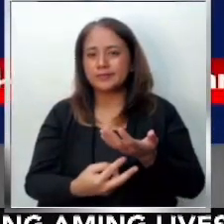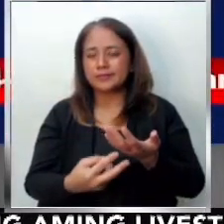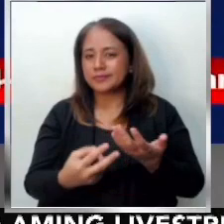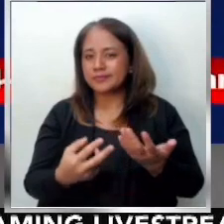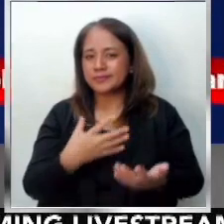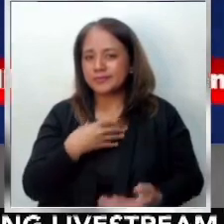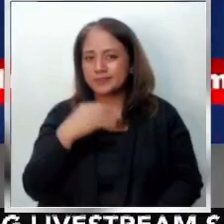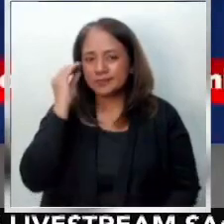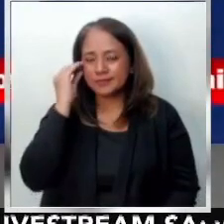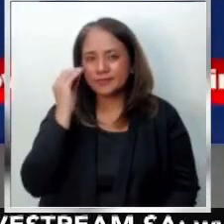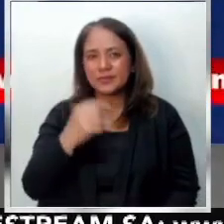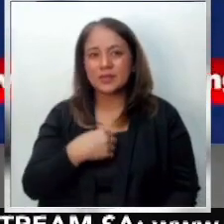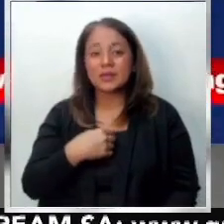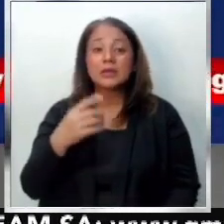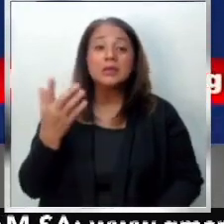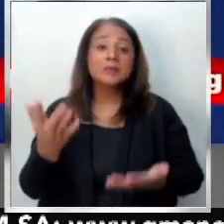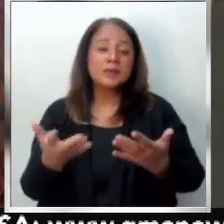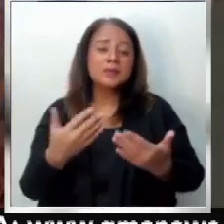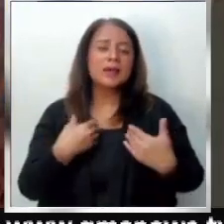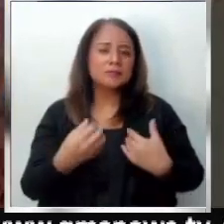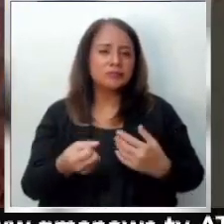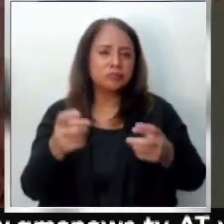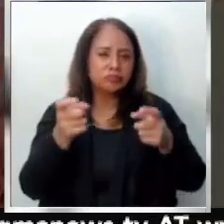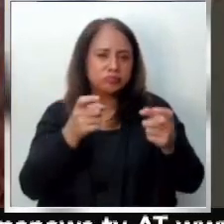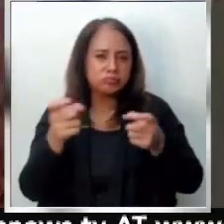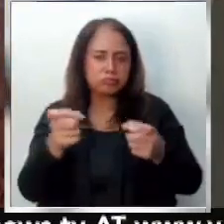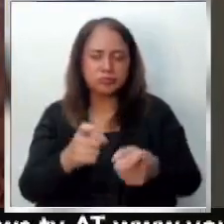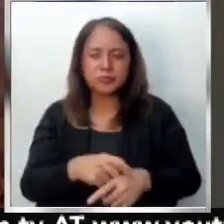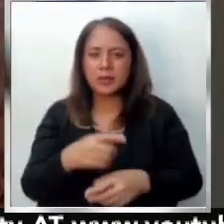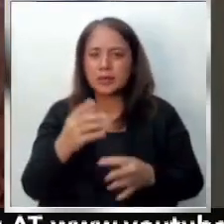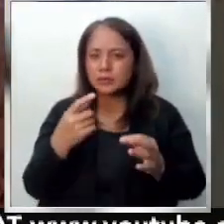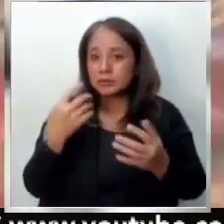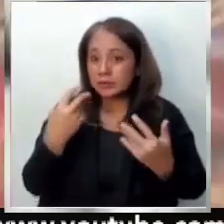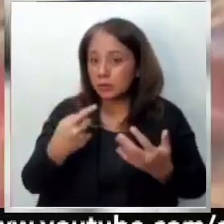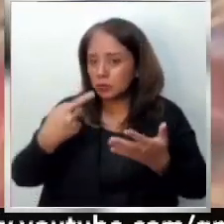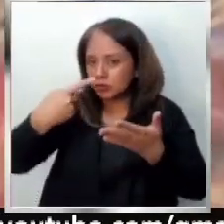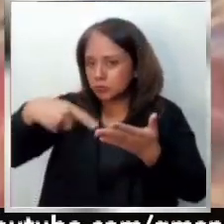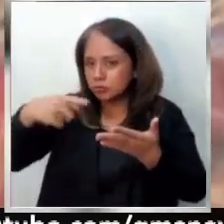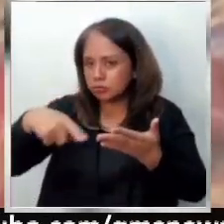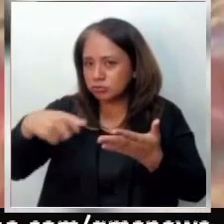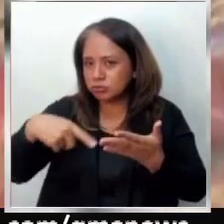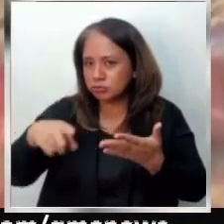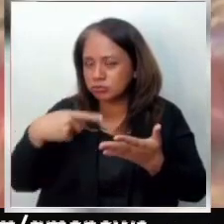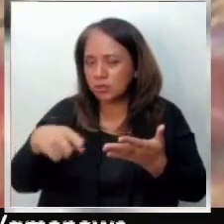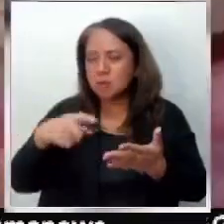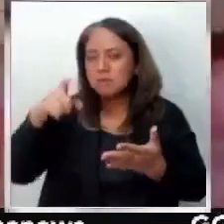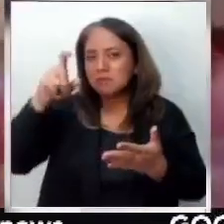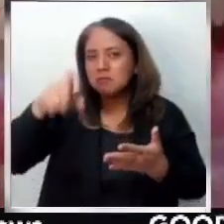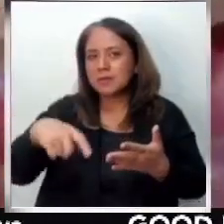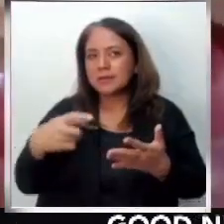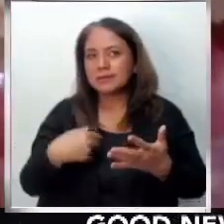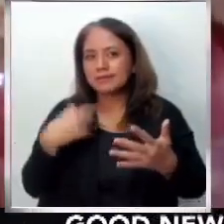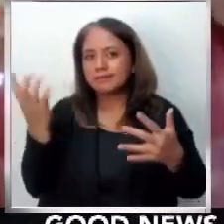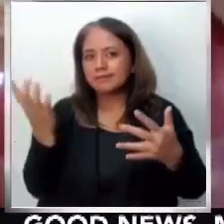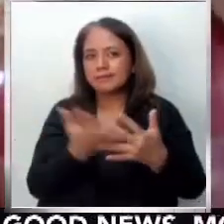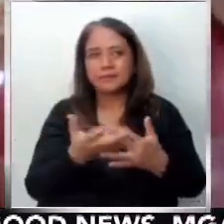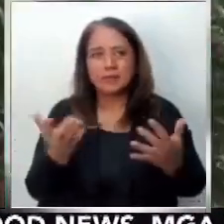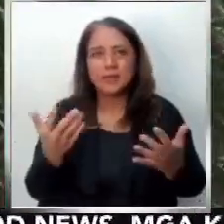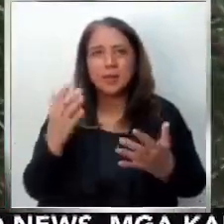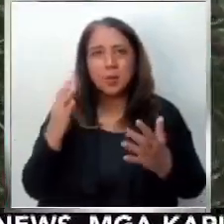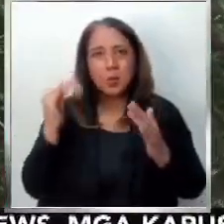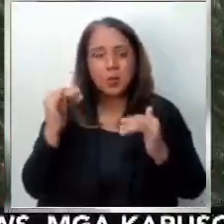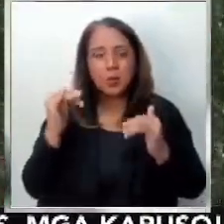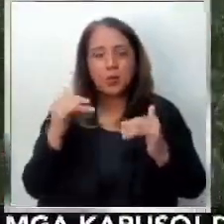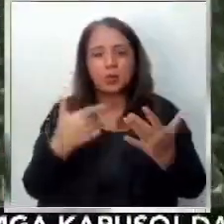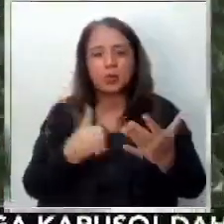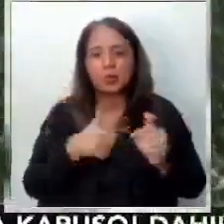manipulation somewhere, but that of course is something na ini-investigate mm-hmm. and there has to be a case build up. I hope it will be pursued.